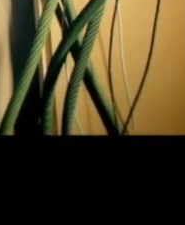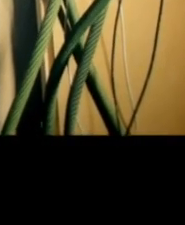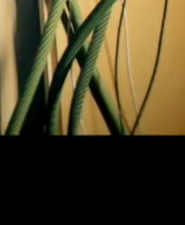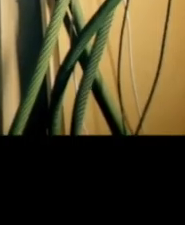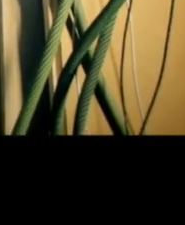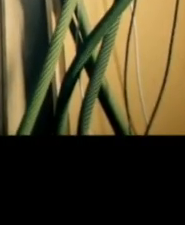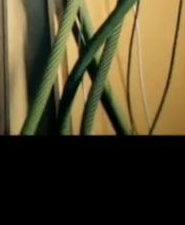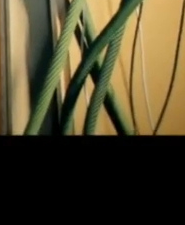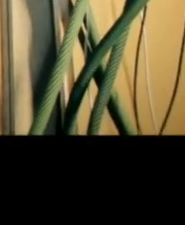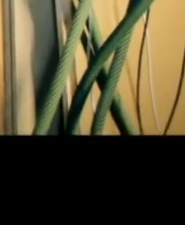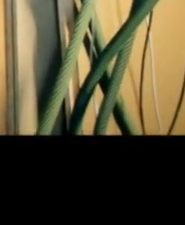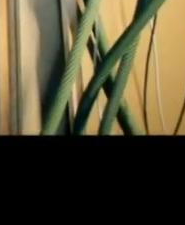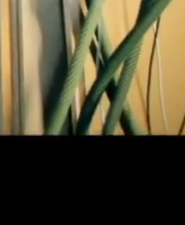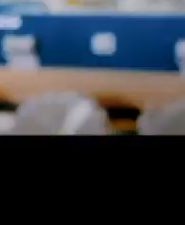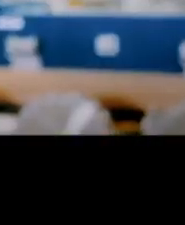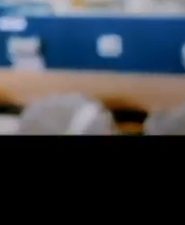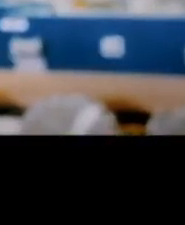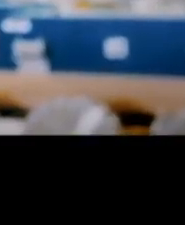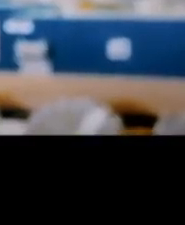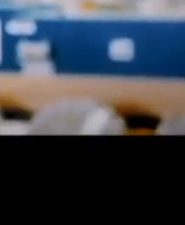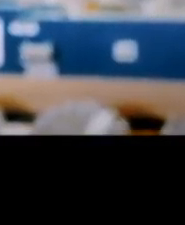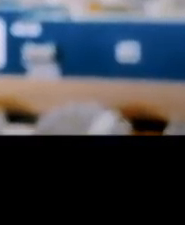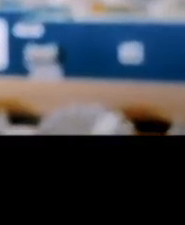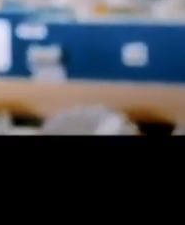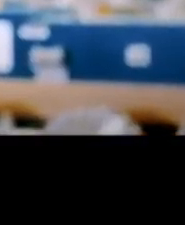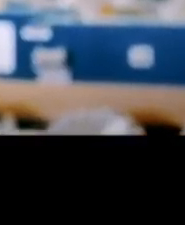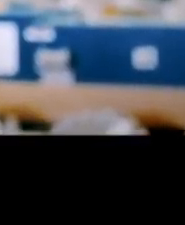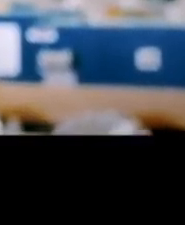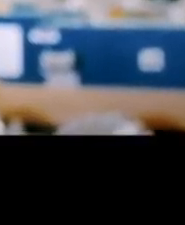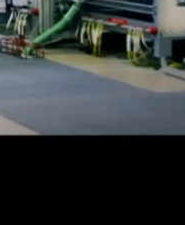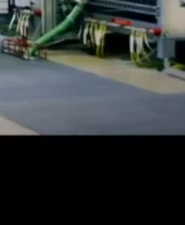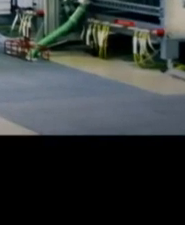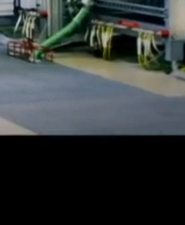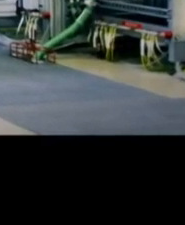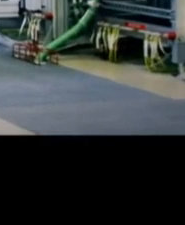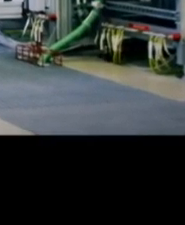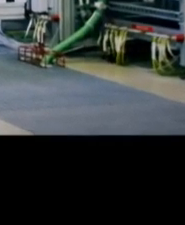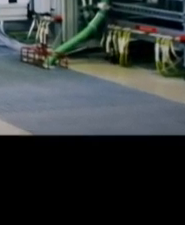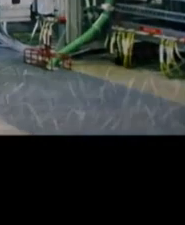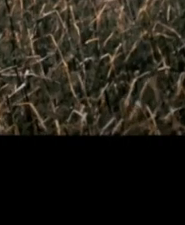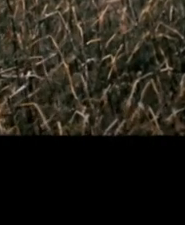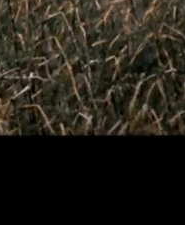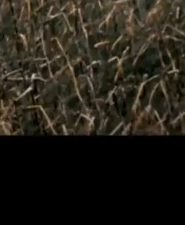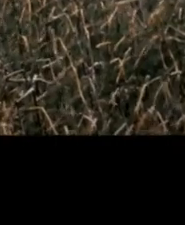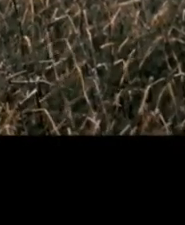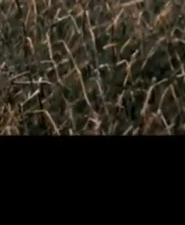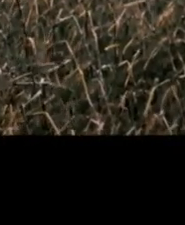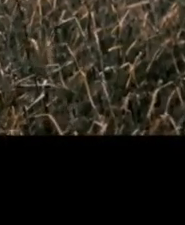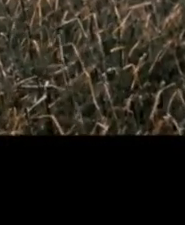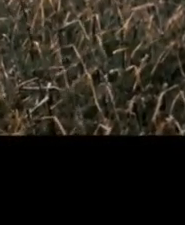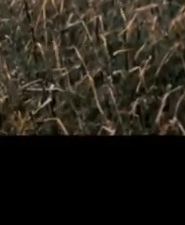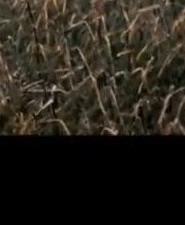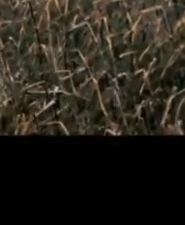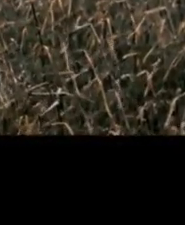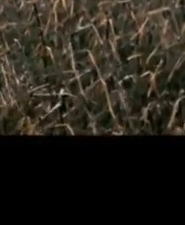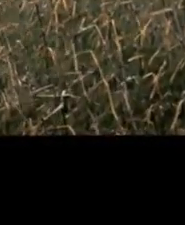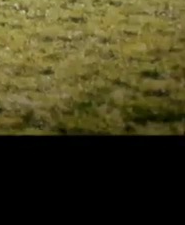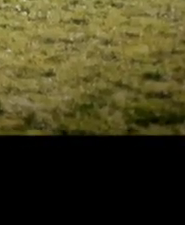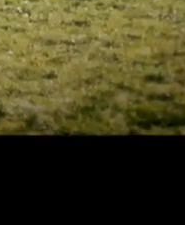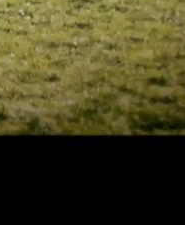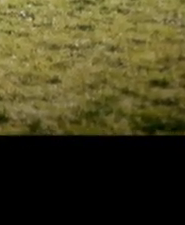Wir sind die verlässlichen Fachkräfte. Wir sind die eindrucksvolle Technologie. Wir sind die gute